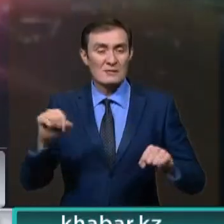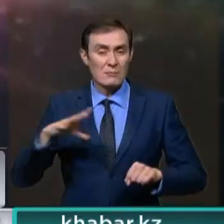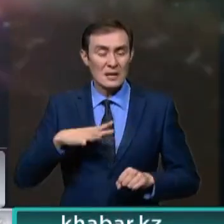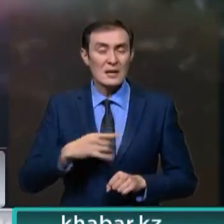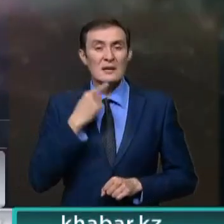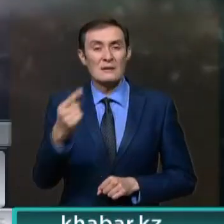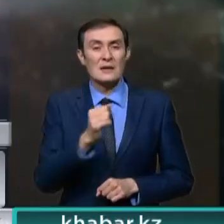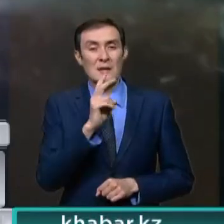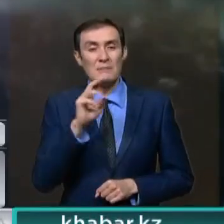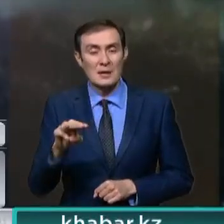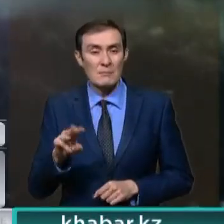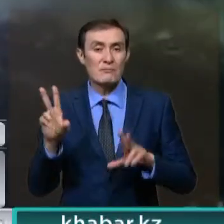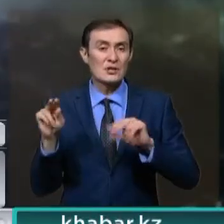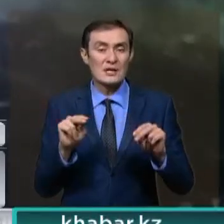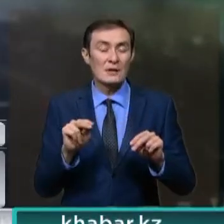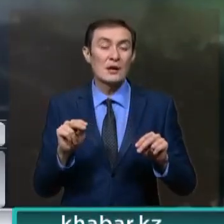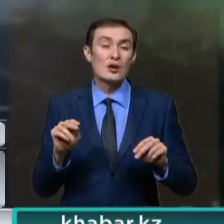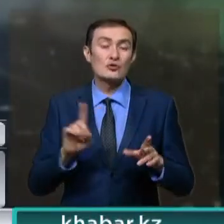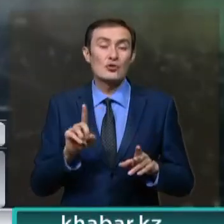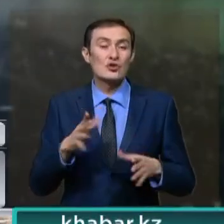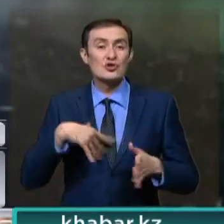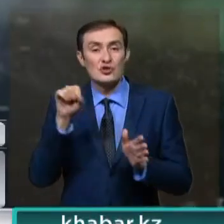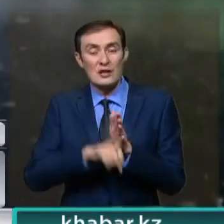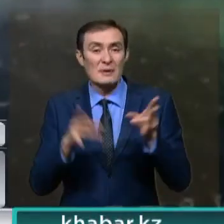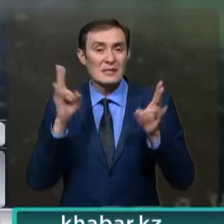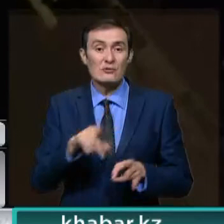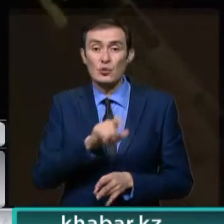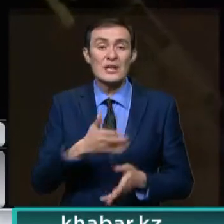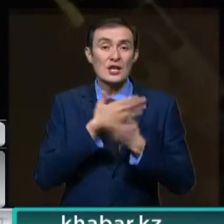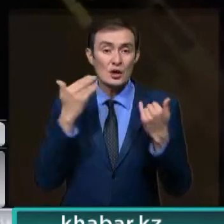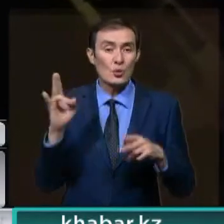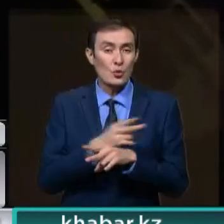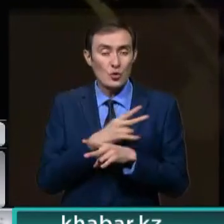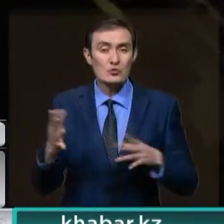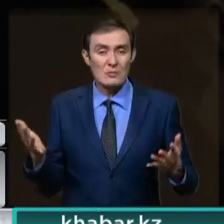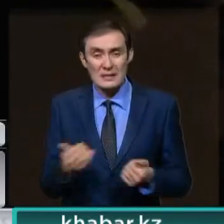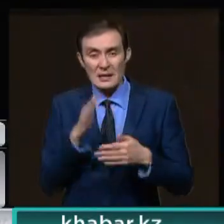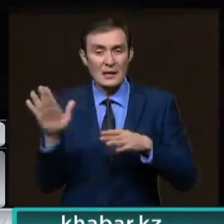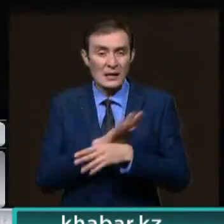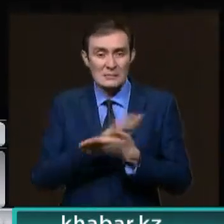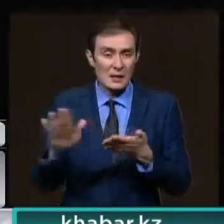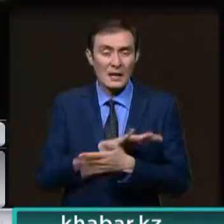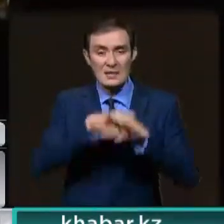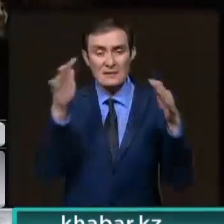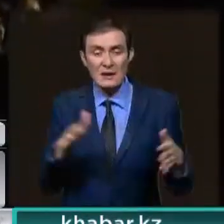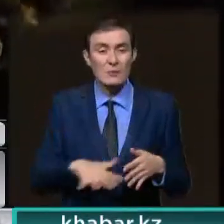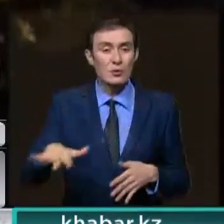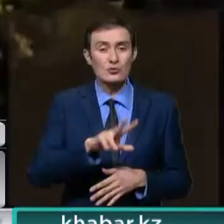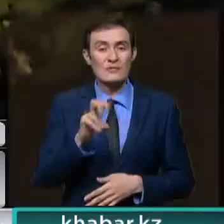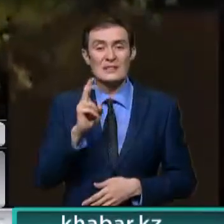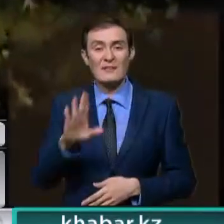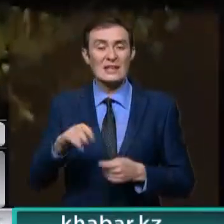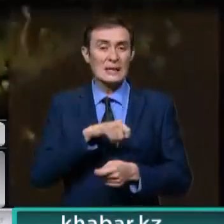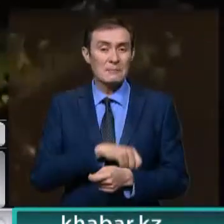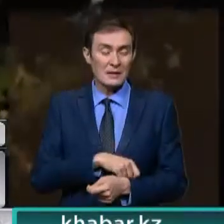за несколько километров. По счастливой случайности жертв и пострадавших нет. Всю ночь спасатели разбирали завал, площадь которого 200